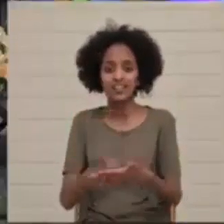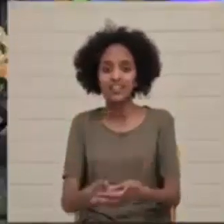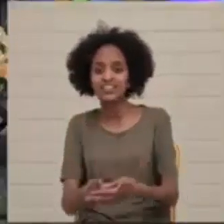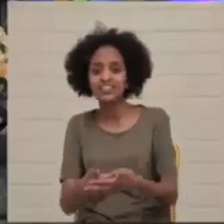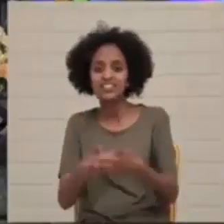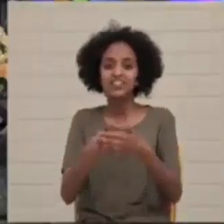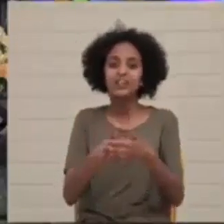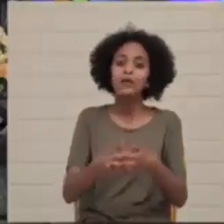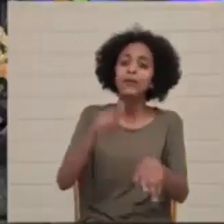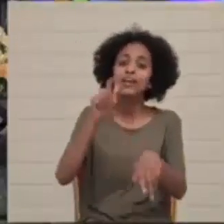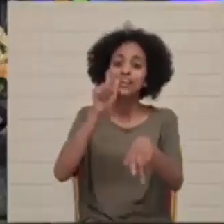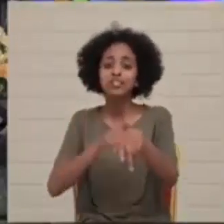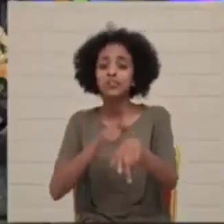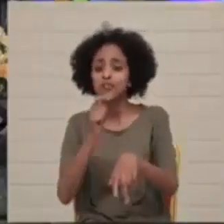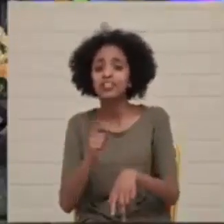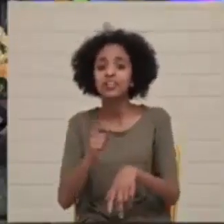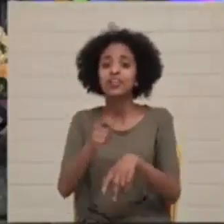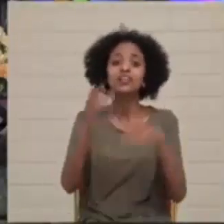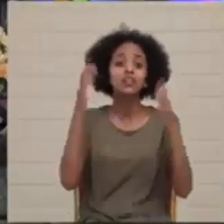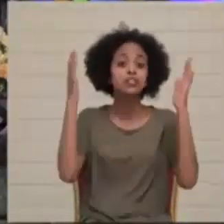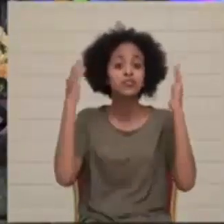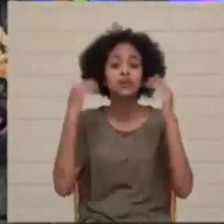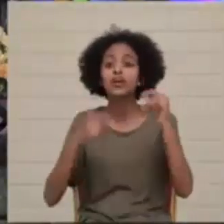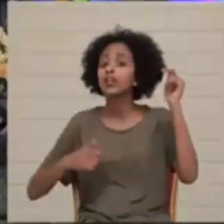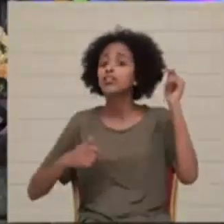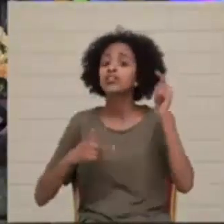ድረስ በጊዜው ፈተና ተስፋህን